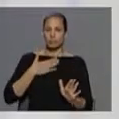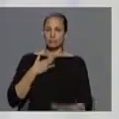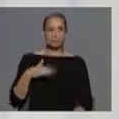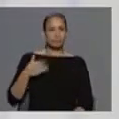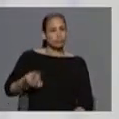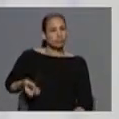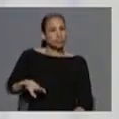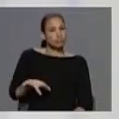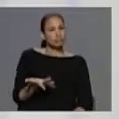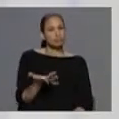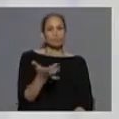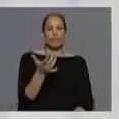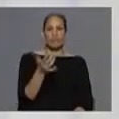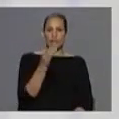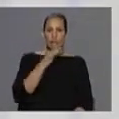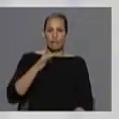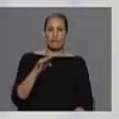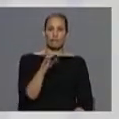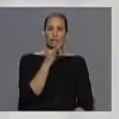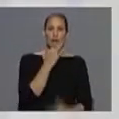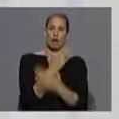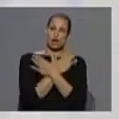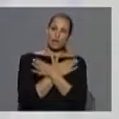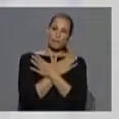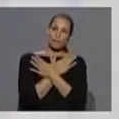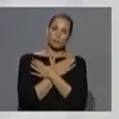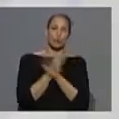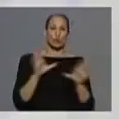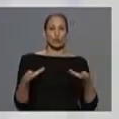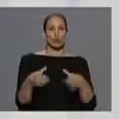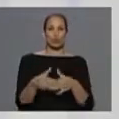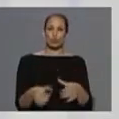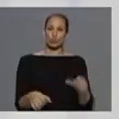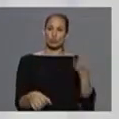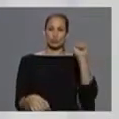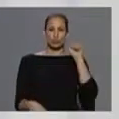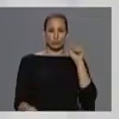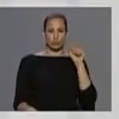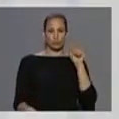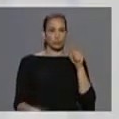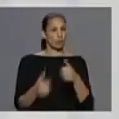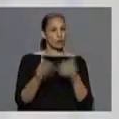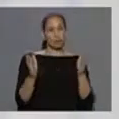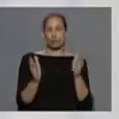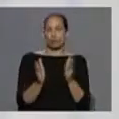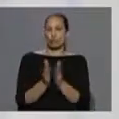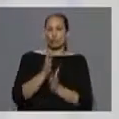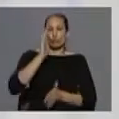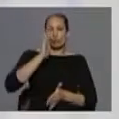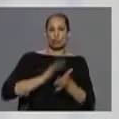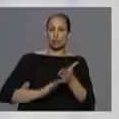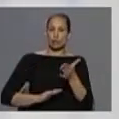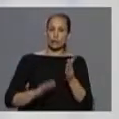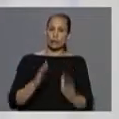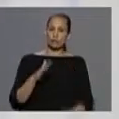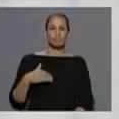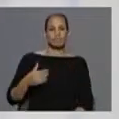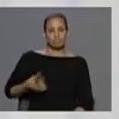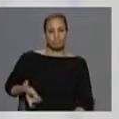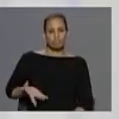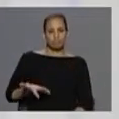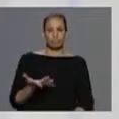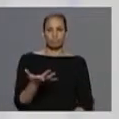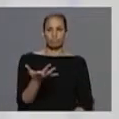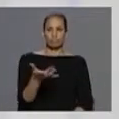sua famiglia ai suoi amici al gruppo dei socialisti e democratici a tutti i colleghi al parlamento